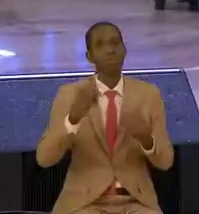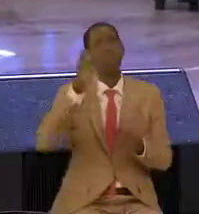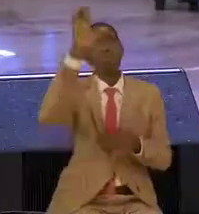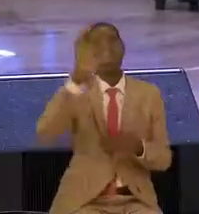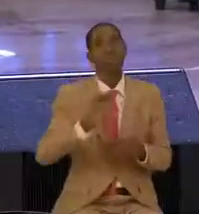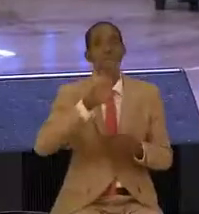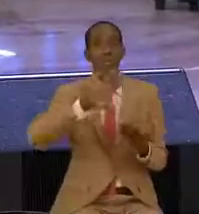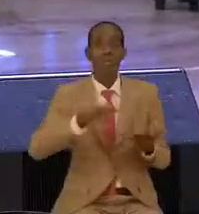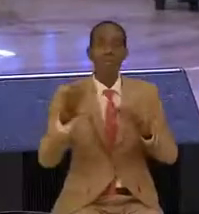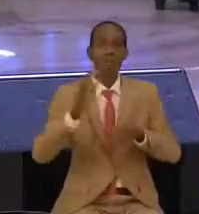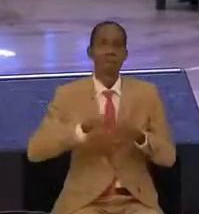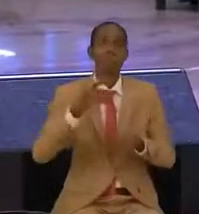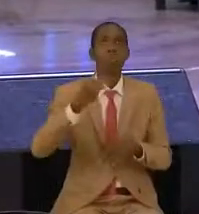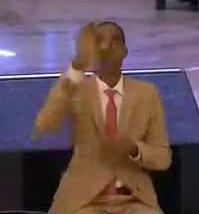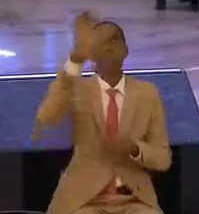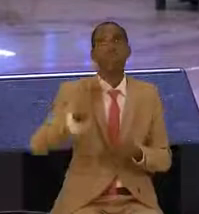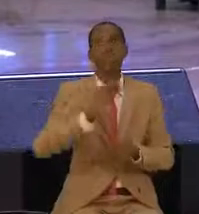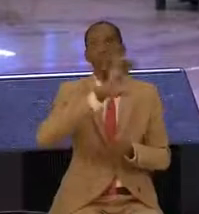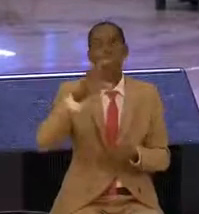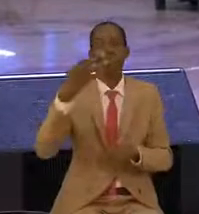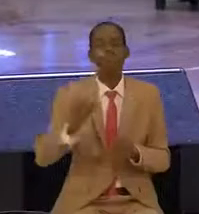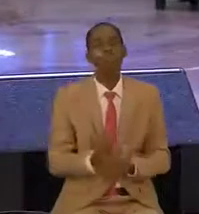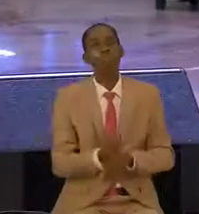allé mourir à la croix du calvaire,